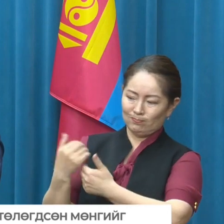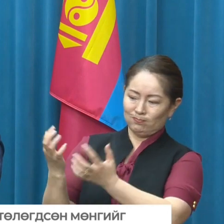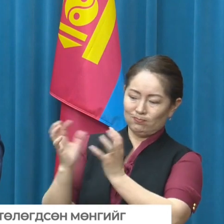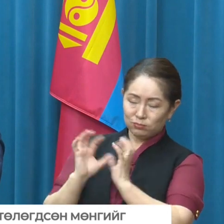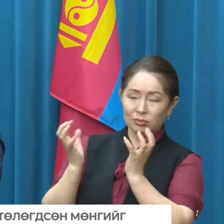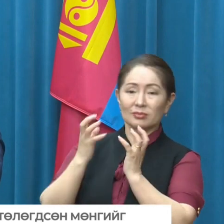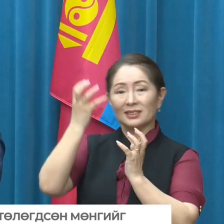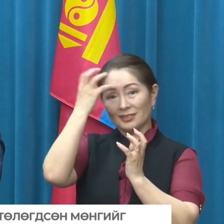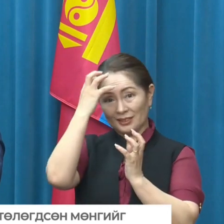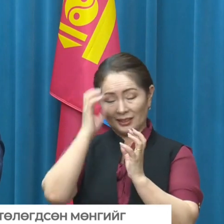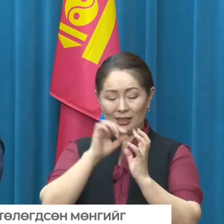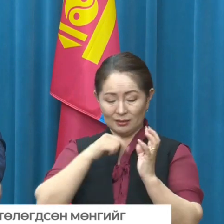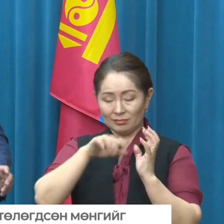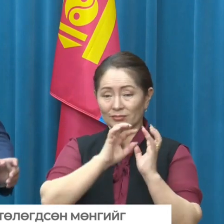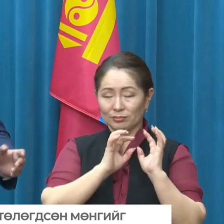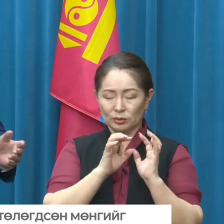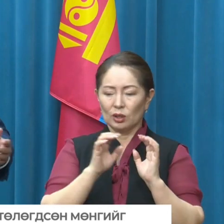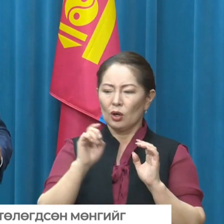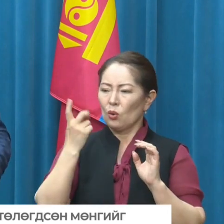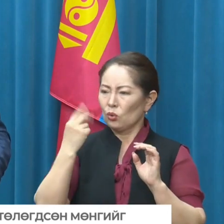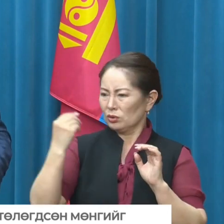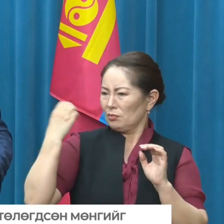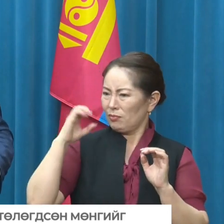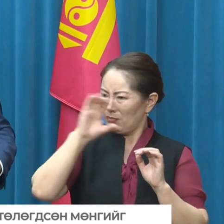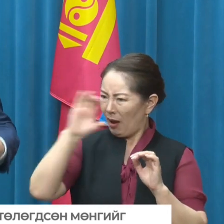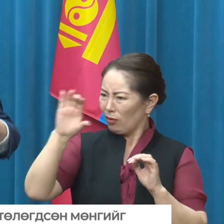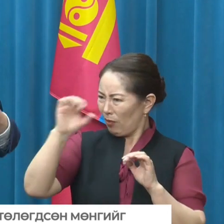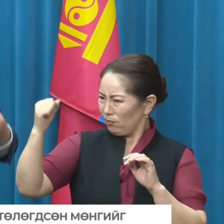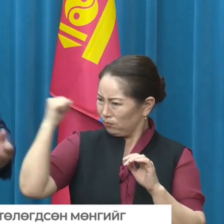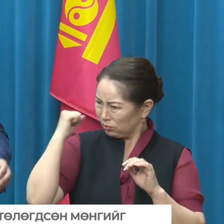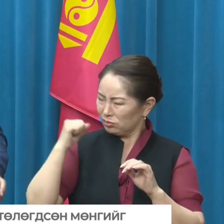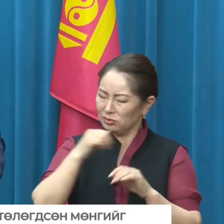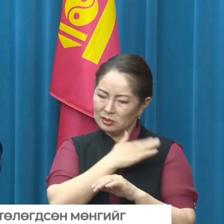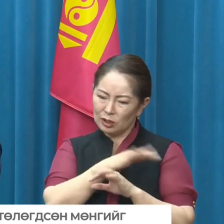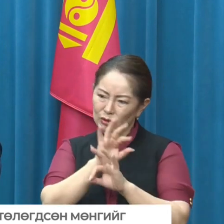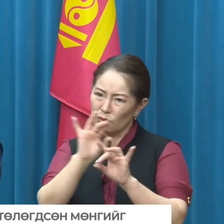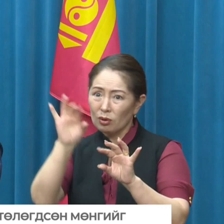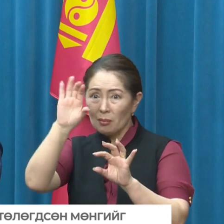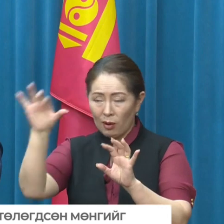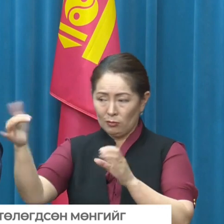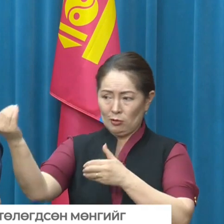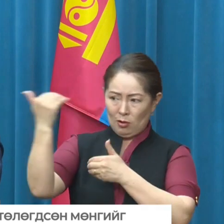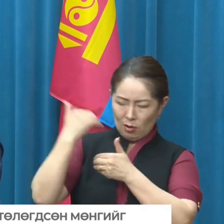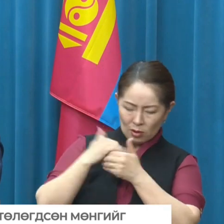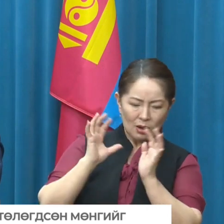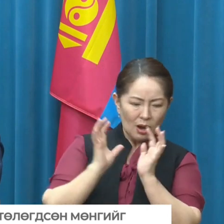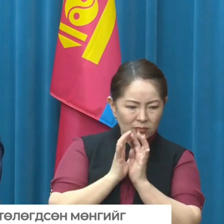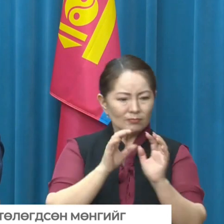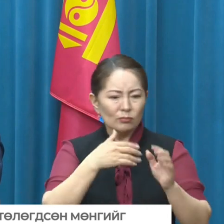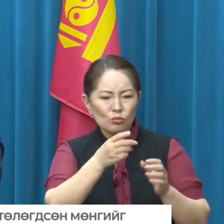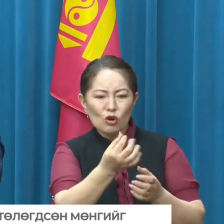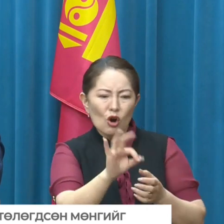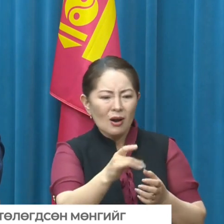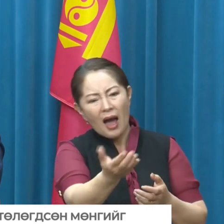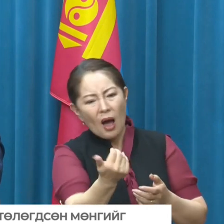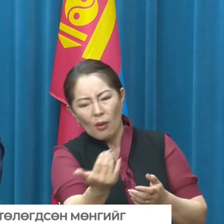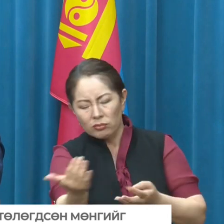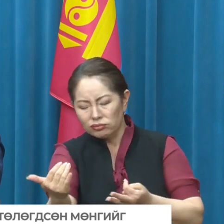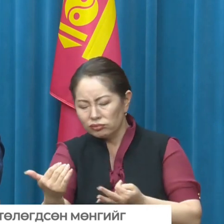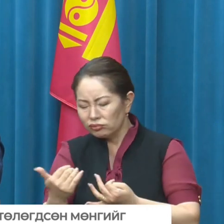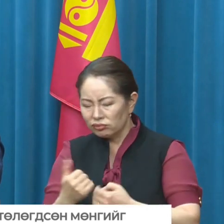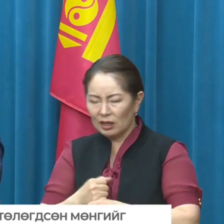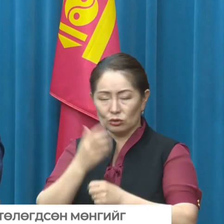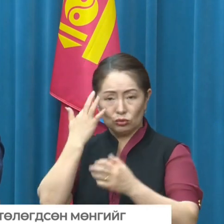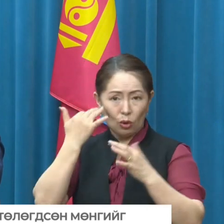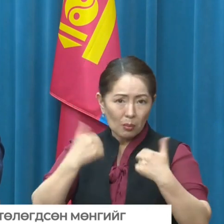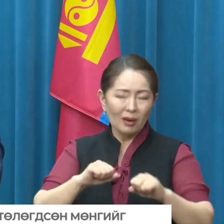оруулсан за өвчнө байгууллагуудын зайлшгүй оролцоотойгоор одоо өр барагдуулах ийм ажлуудыг зохион байгуулах ажлууд байгаа.